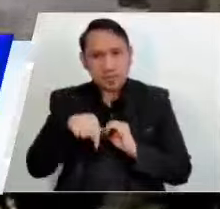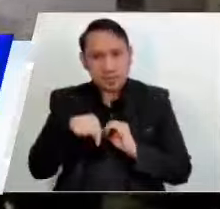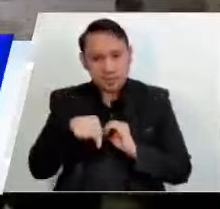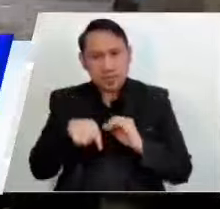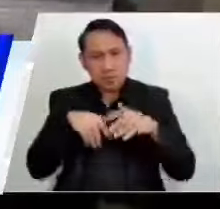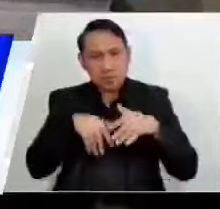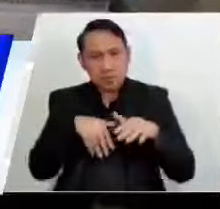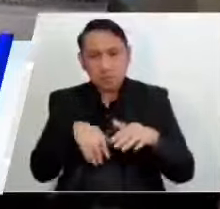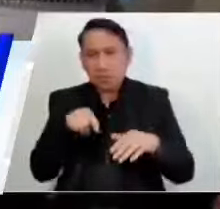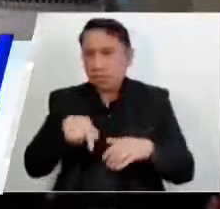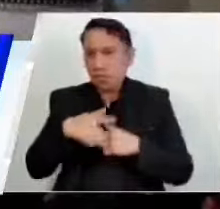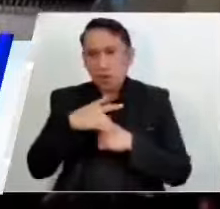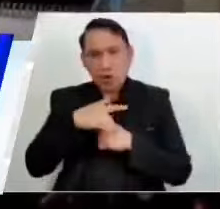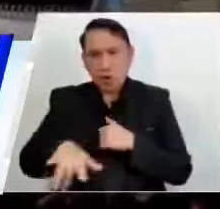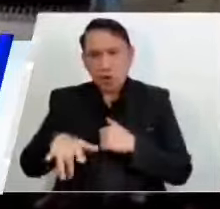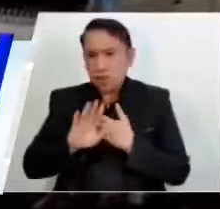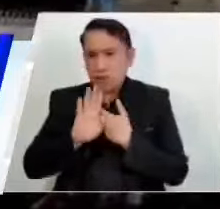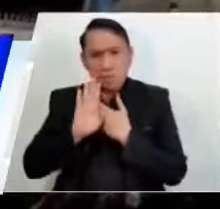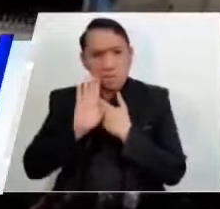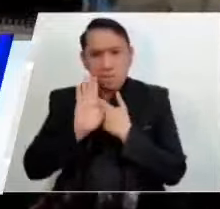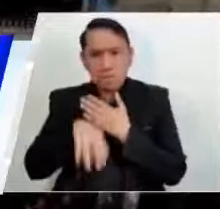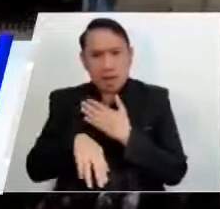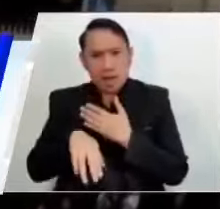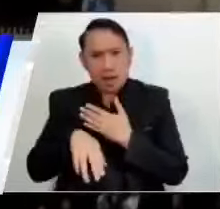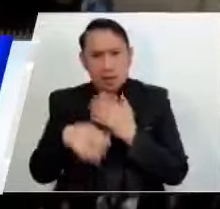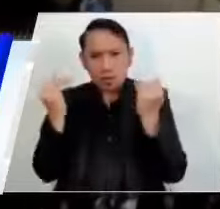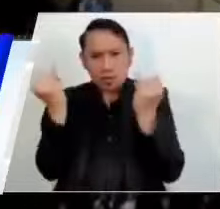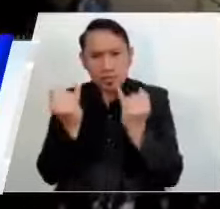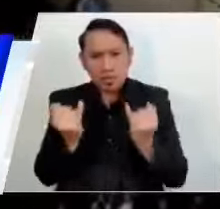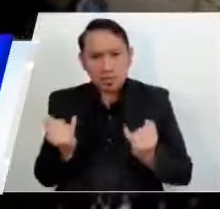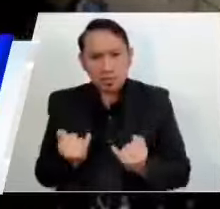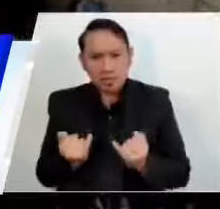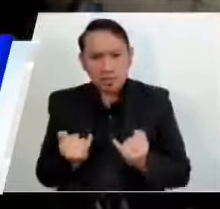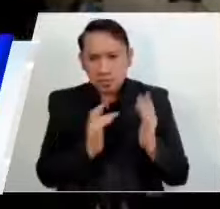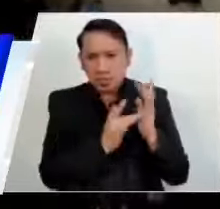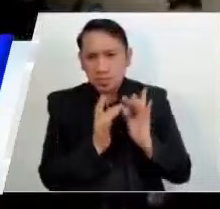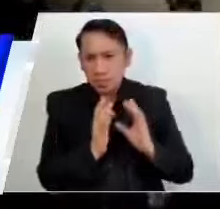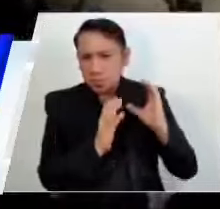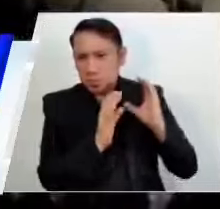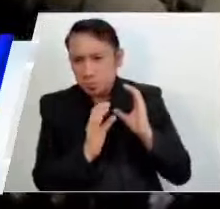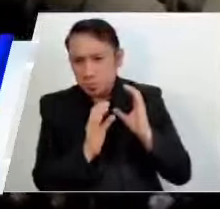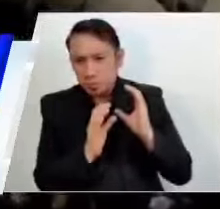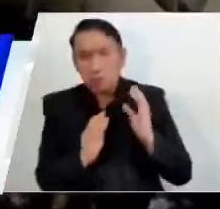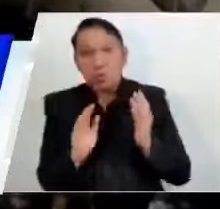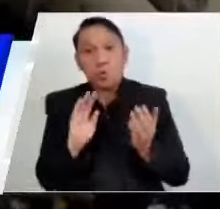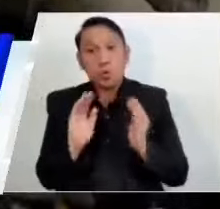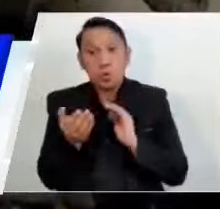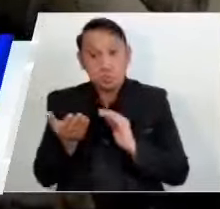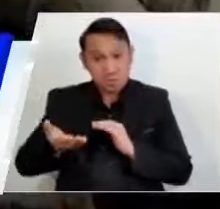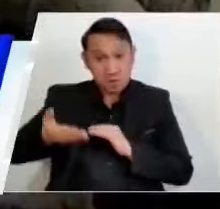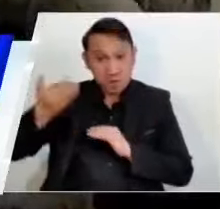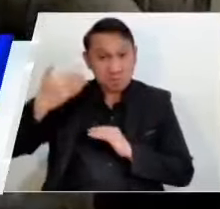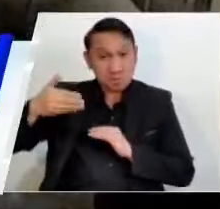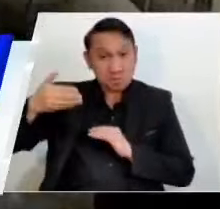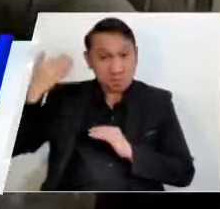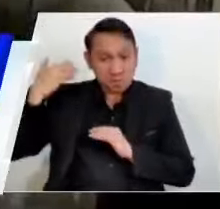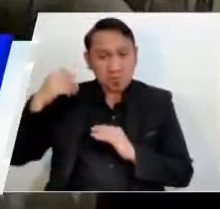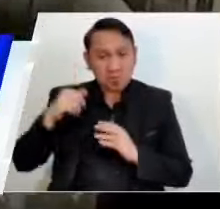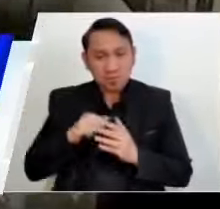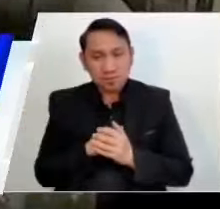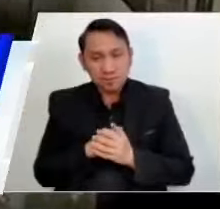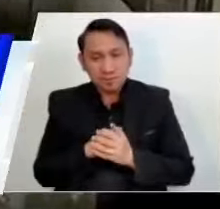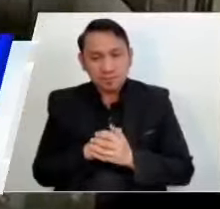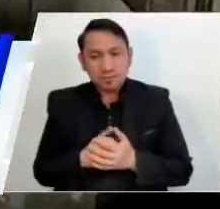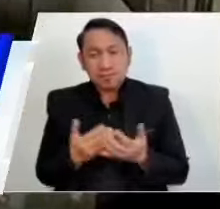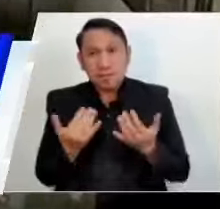Quiapo Church ang imahe ng itin ng Nazareno kaya naman talagang malayo yung pinagkaiba sa dami ng tao at nakasara na rin